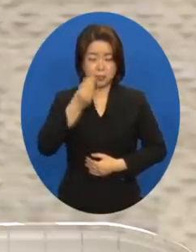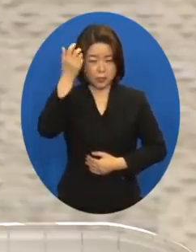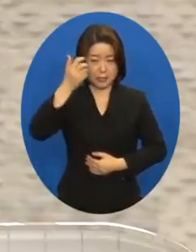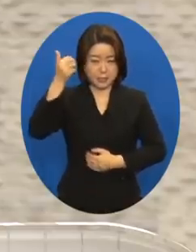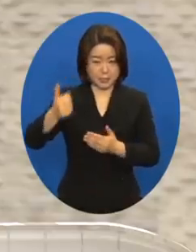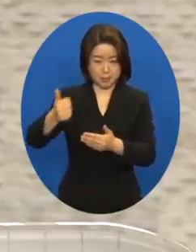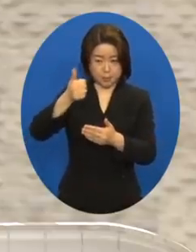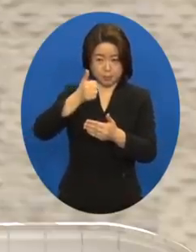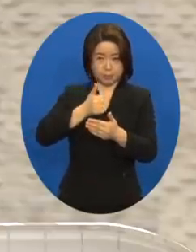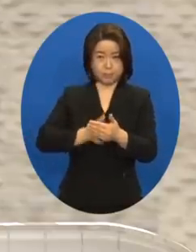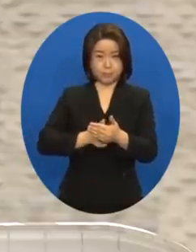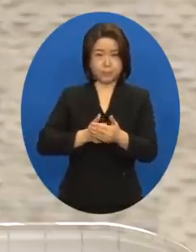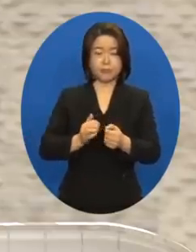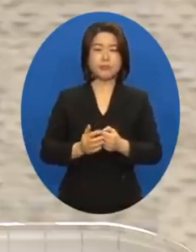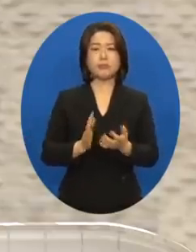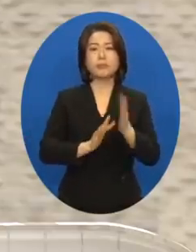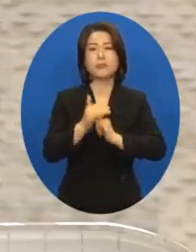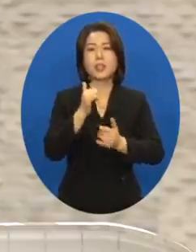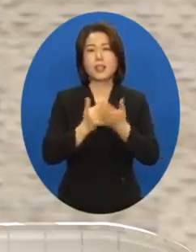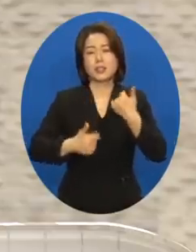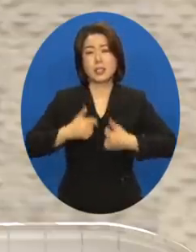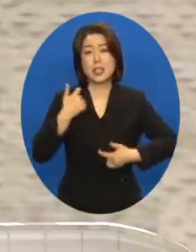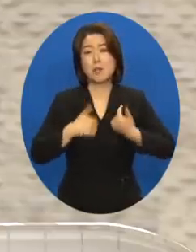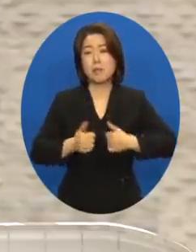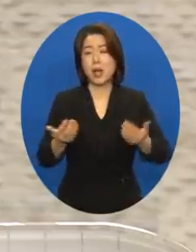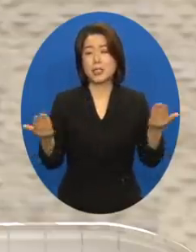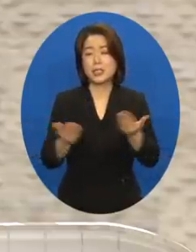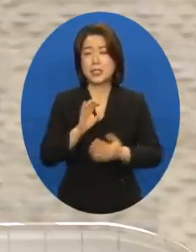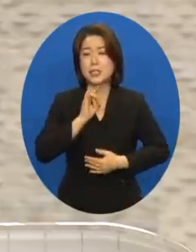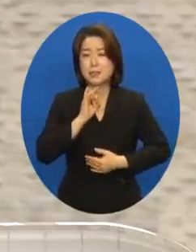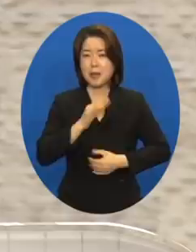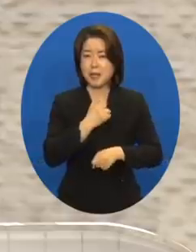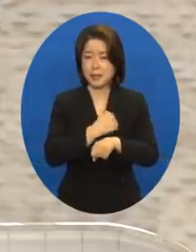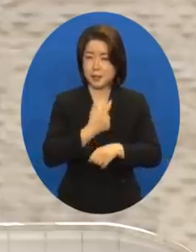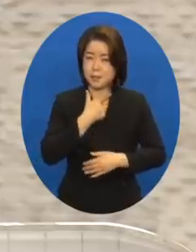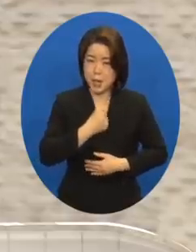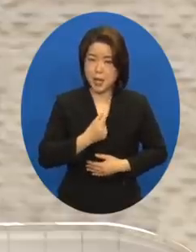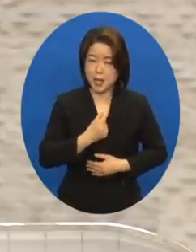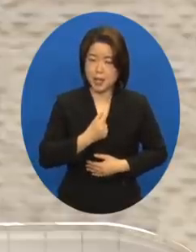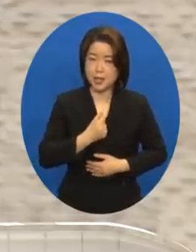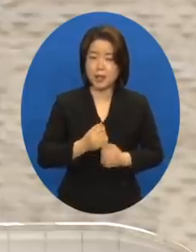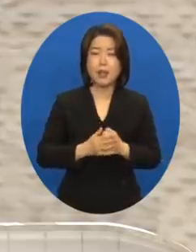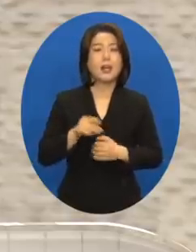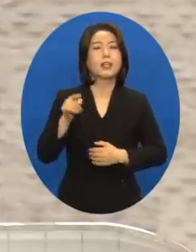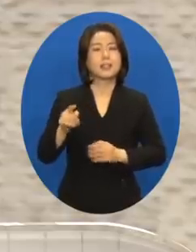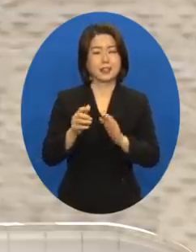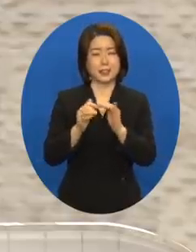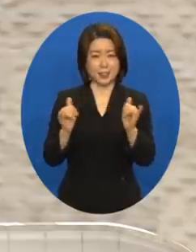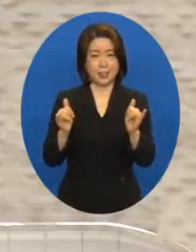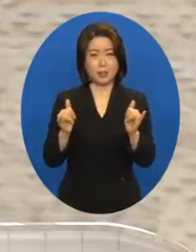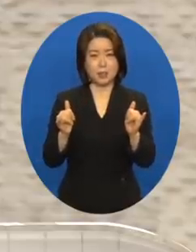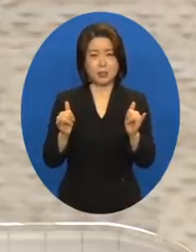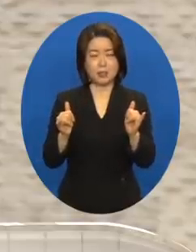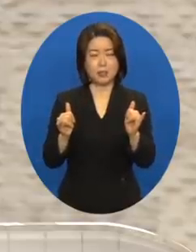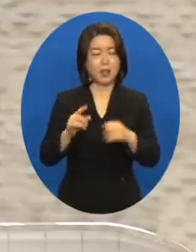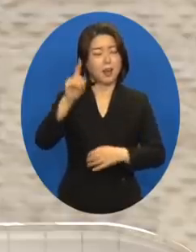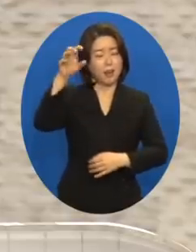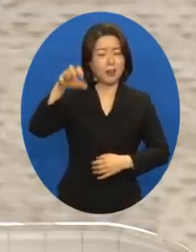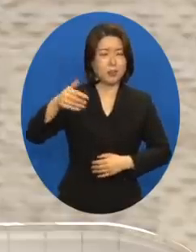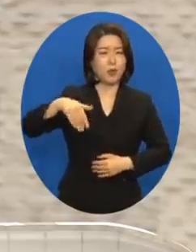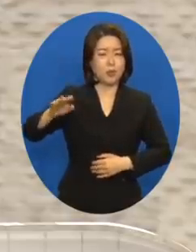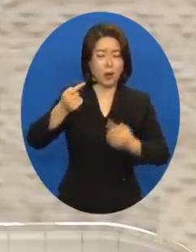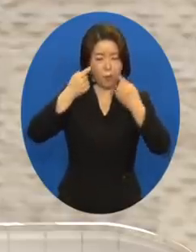계시고 예수님이 기뻐하시는 일만 하고 싶은가 그 사람은 천국에 갈